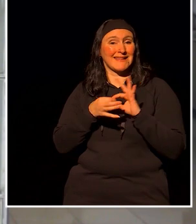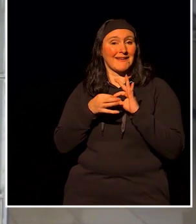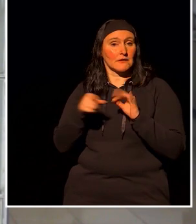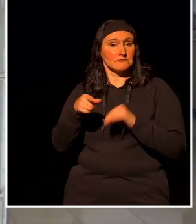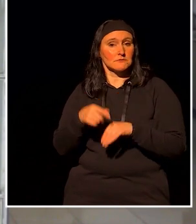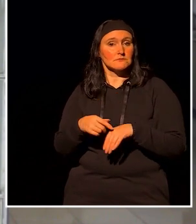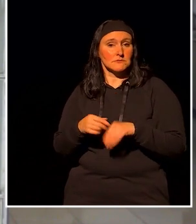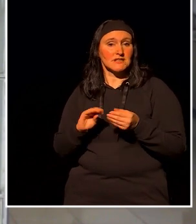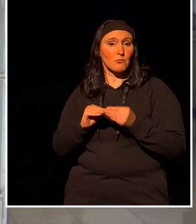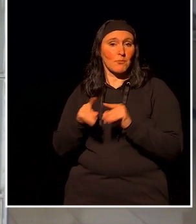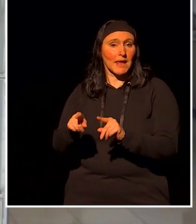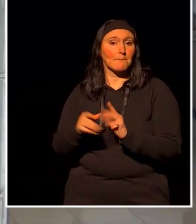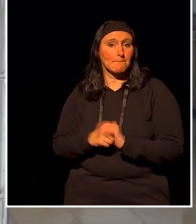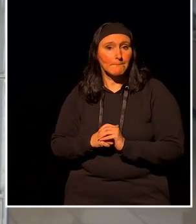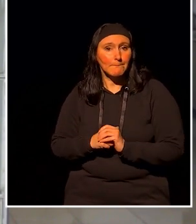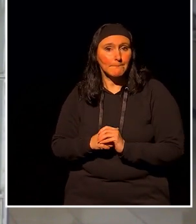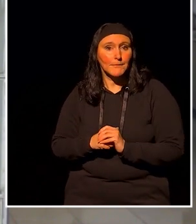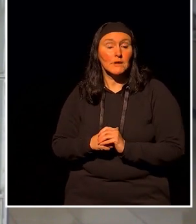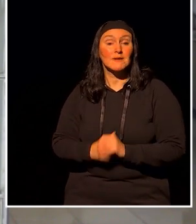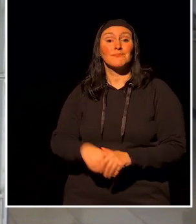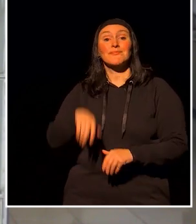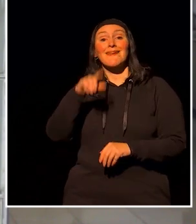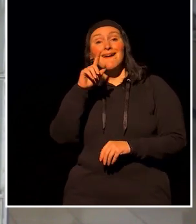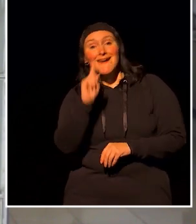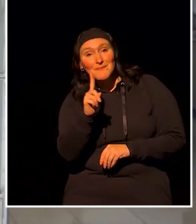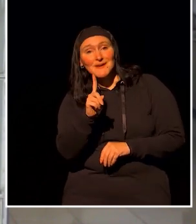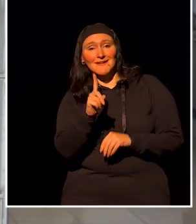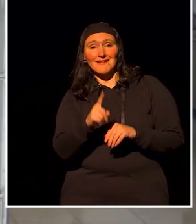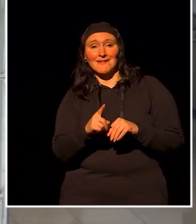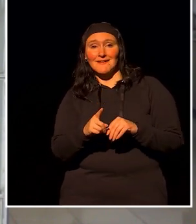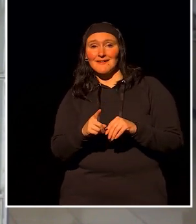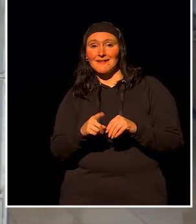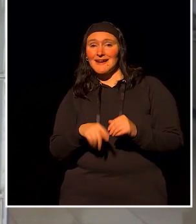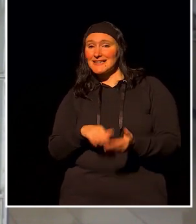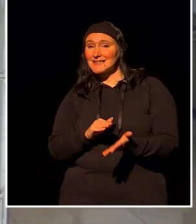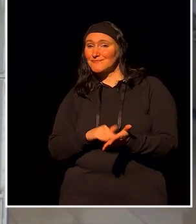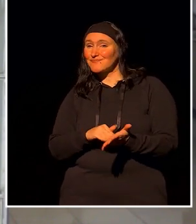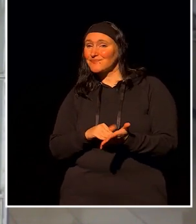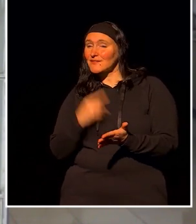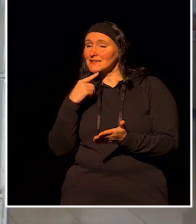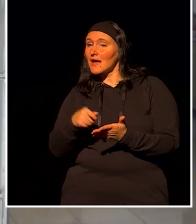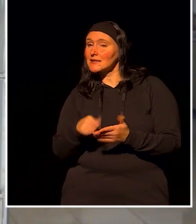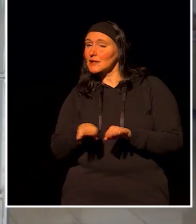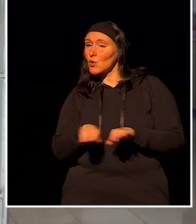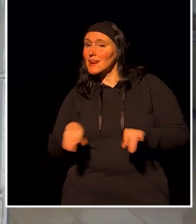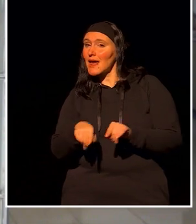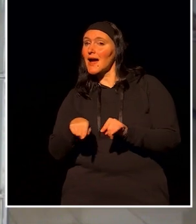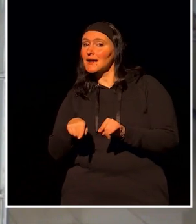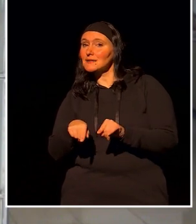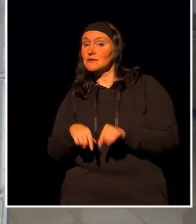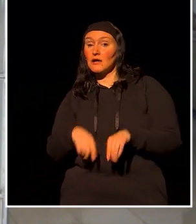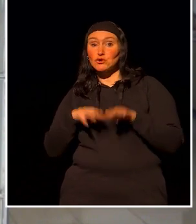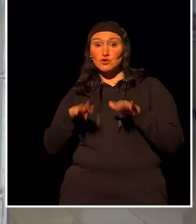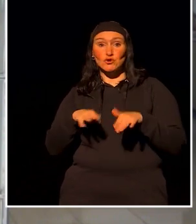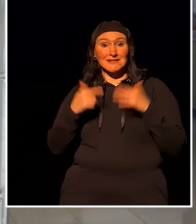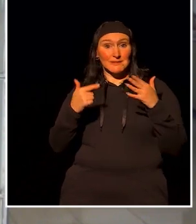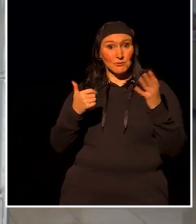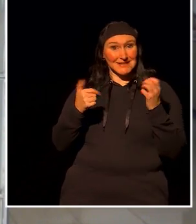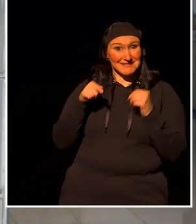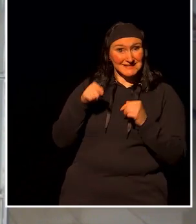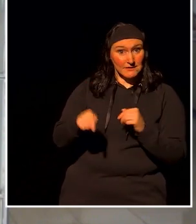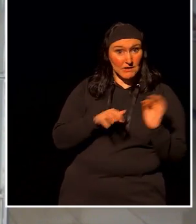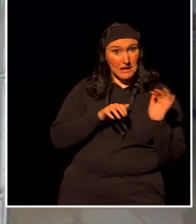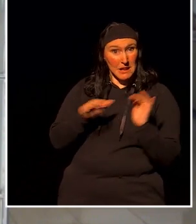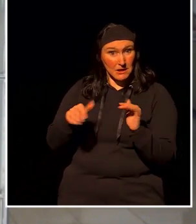was das Essentielle angeht, ist nicht 1967 das Problem, sondern 1948 das Problem. Das heißt